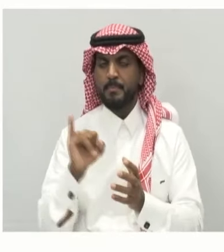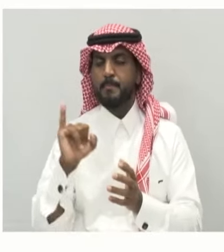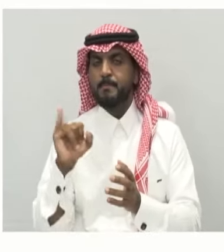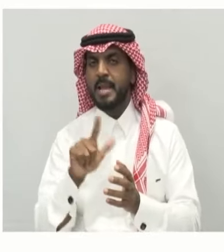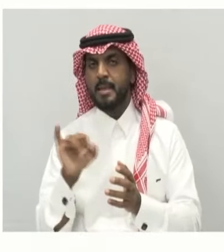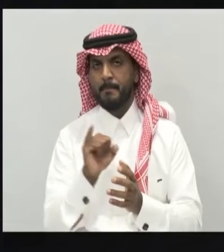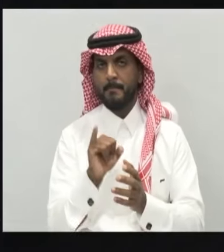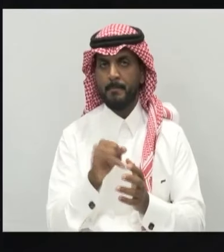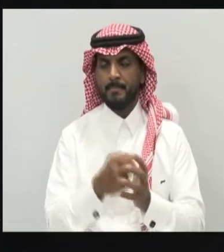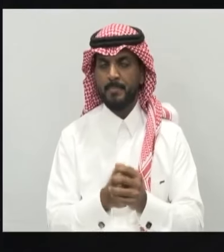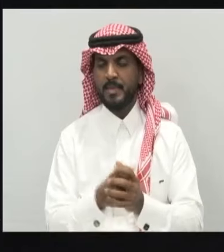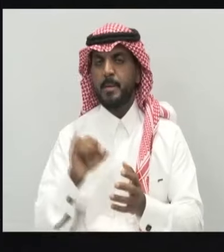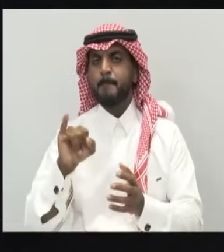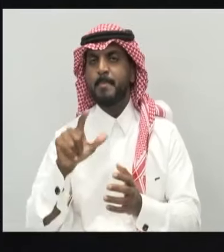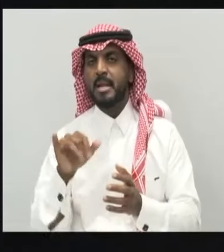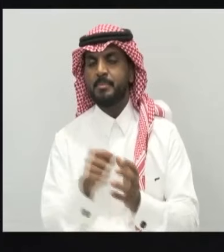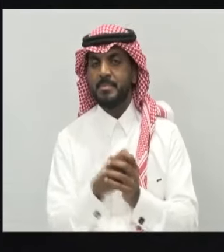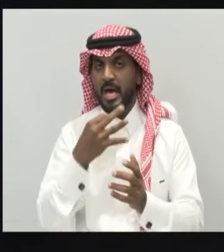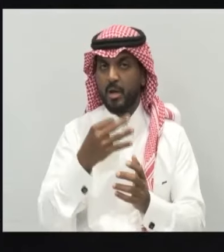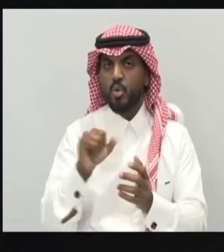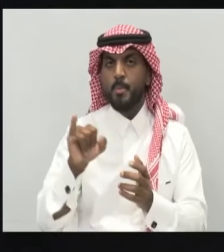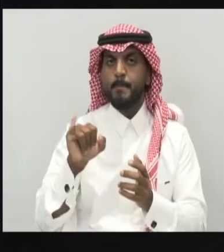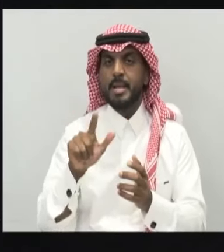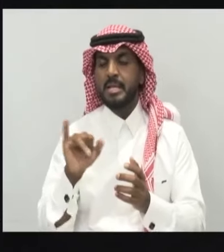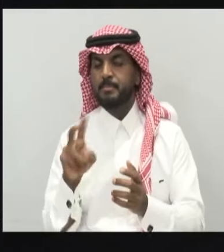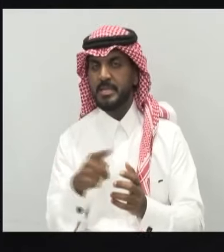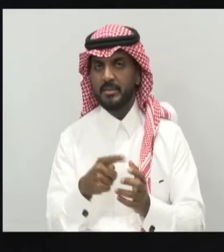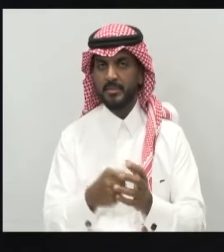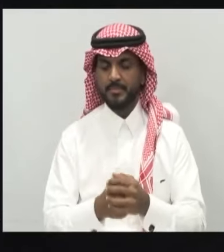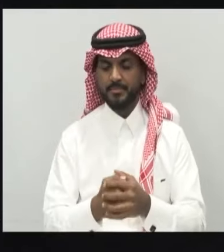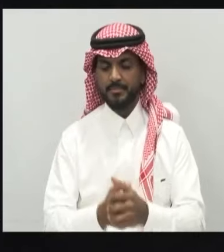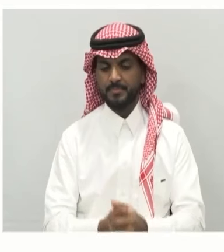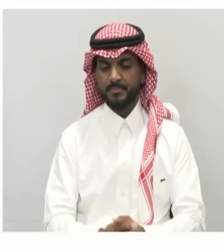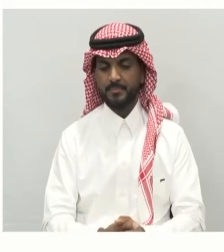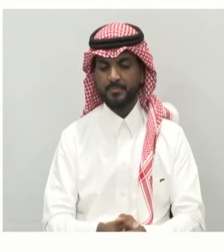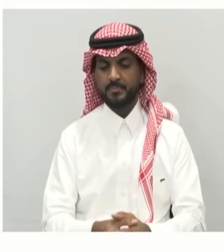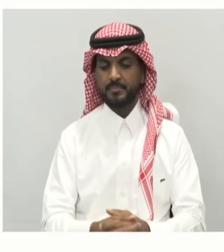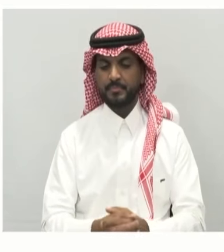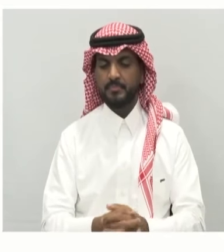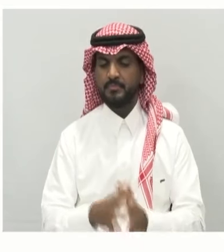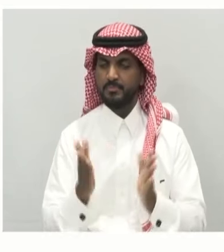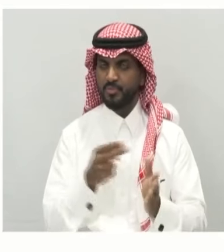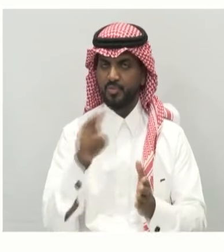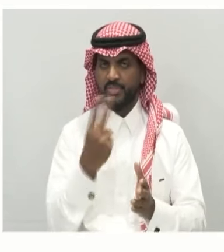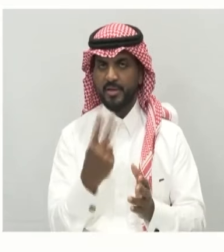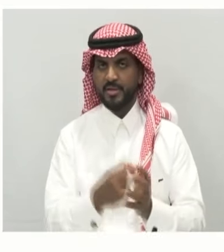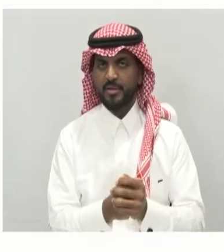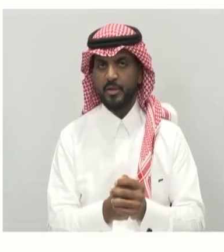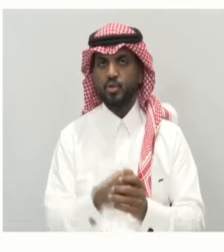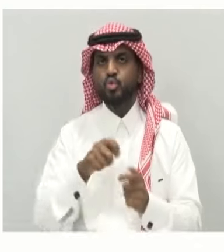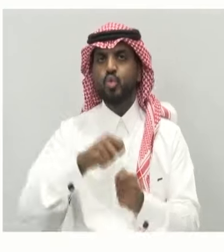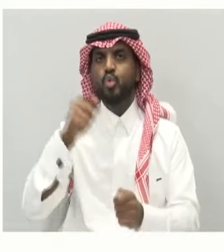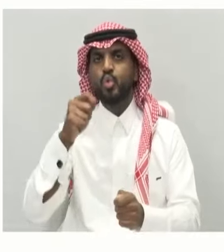نقراه ماذا مليمتر صح ولا لا يا مبدعين بارك الله فيكم طيب يا مبدعين طول